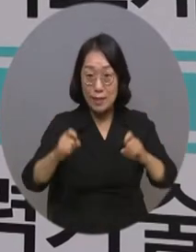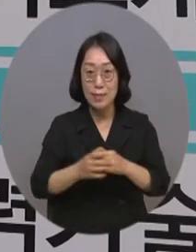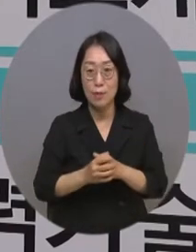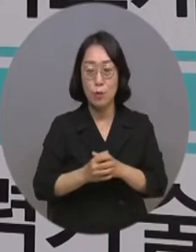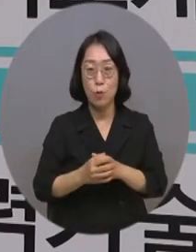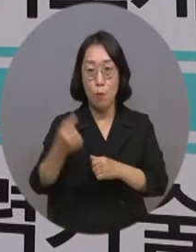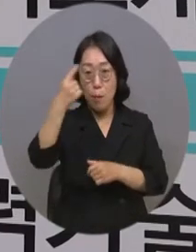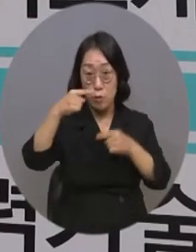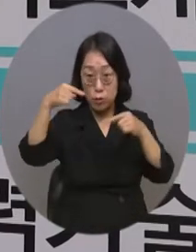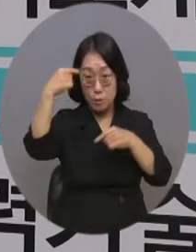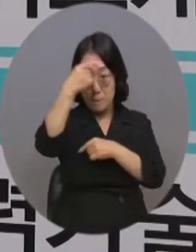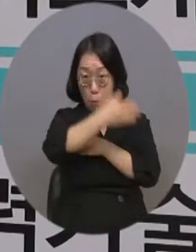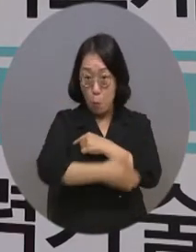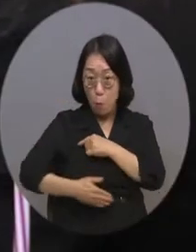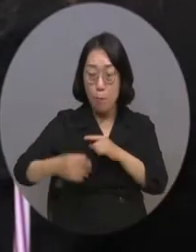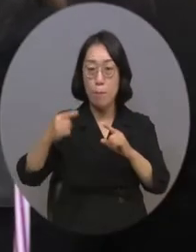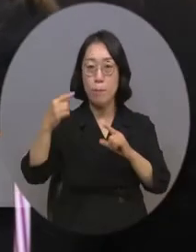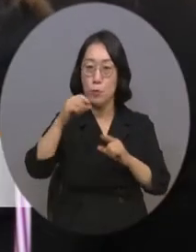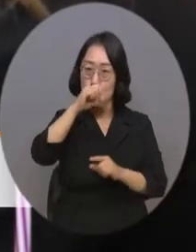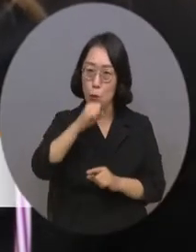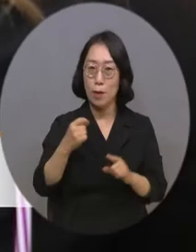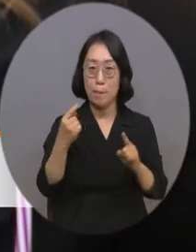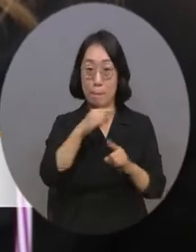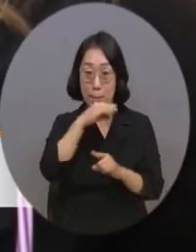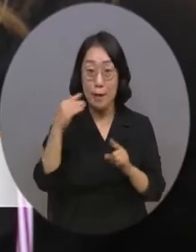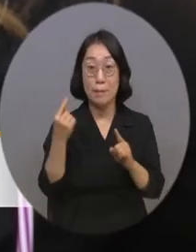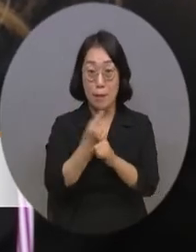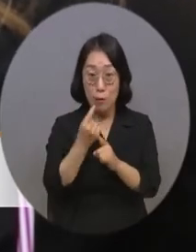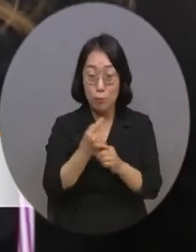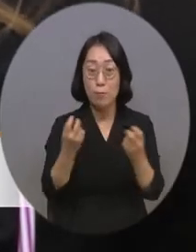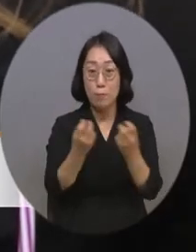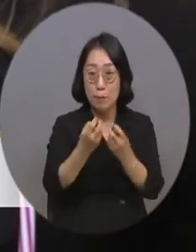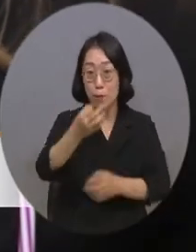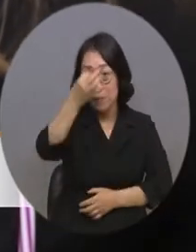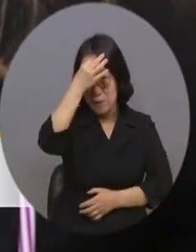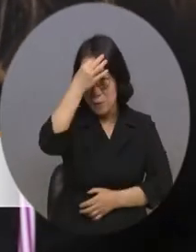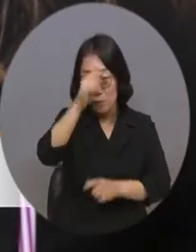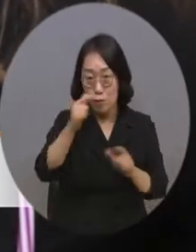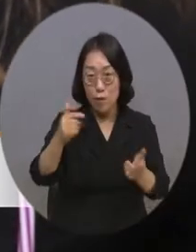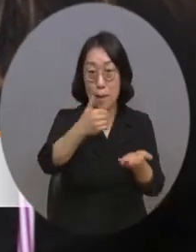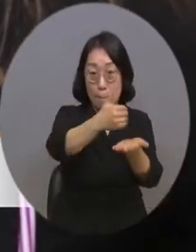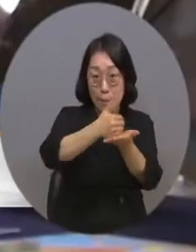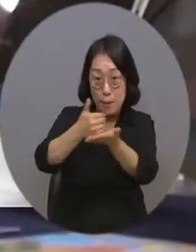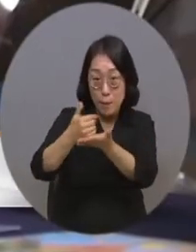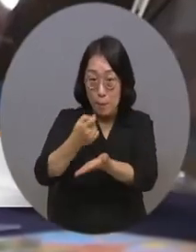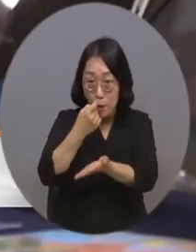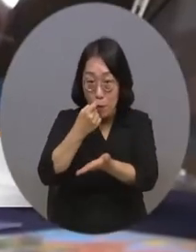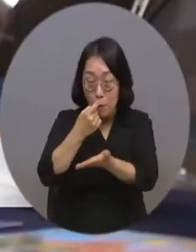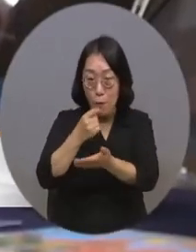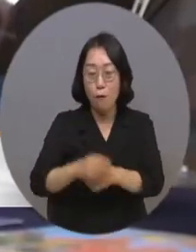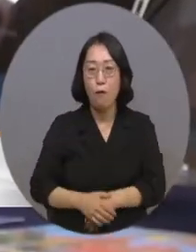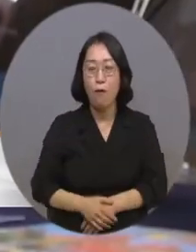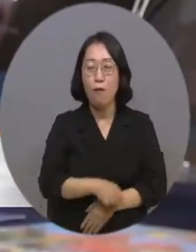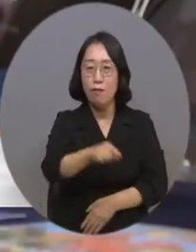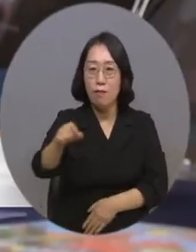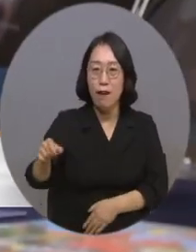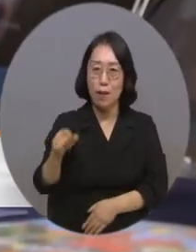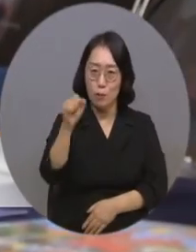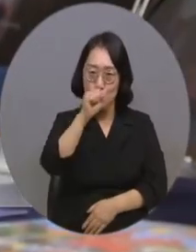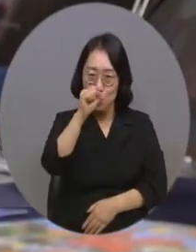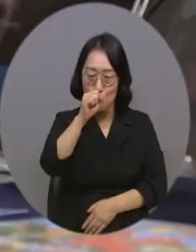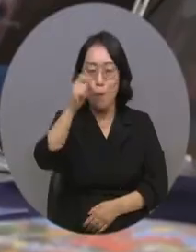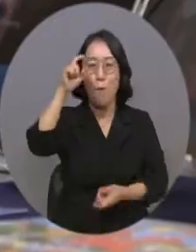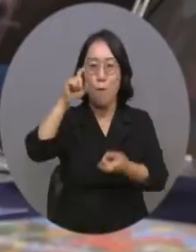면접 이미지 컨설팅 등 취업과 관련한 다양한 체험도 제공해 천여명의 참가자들에게 큰